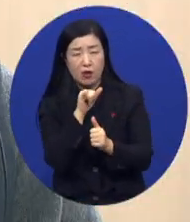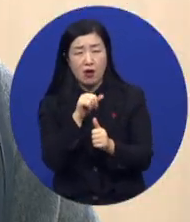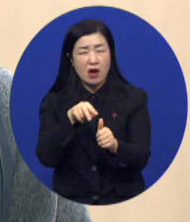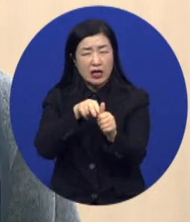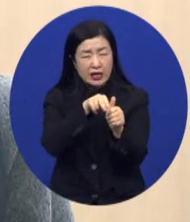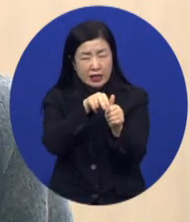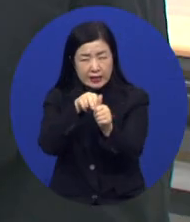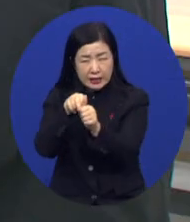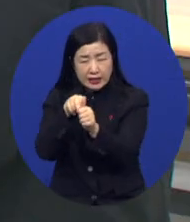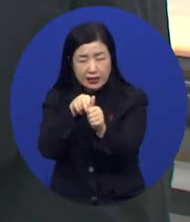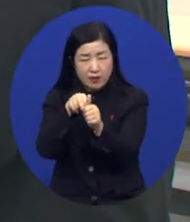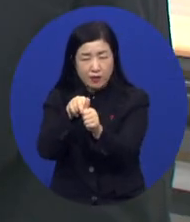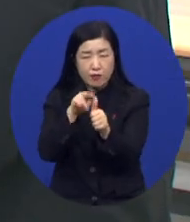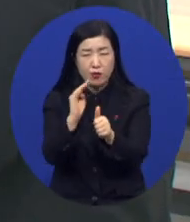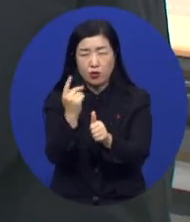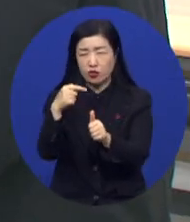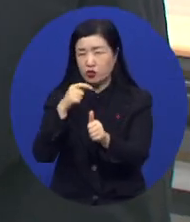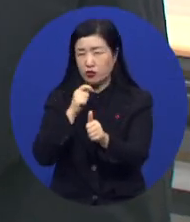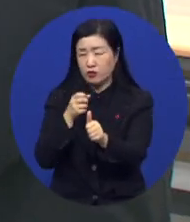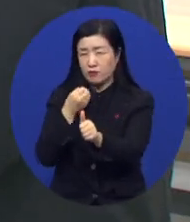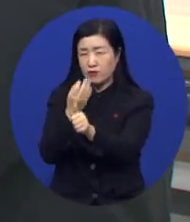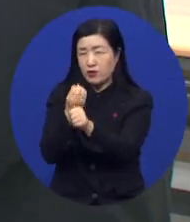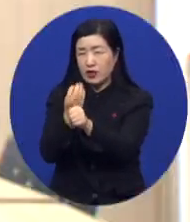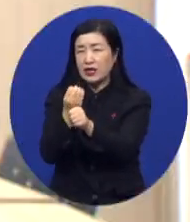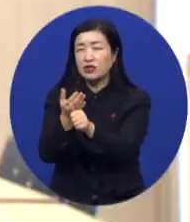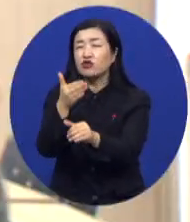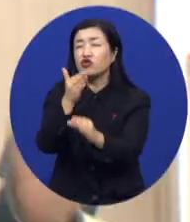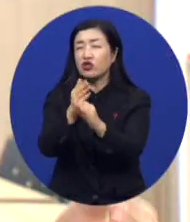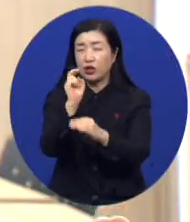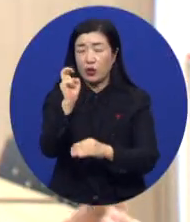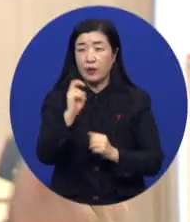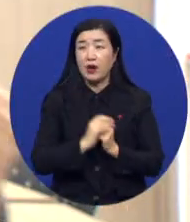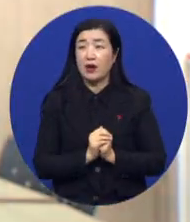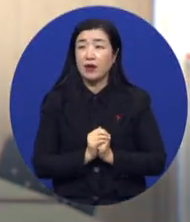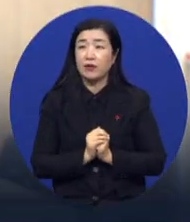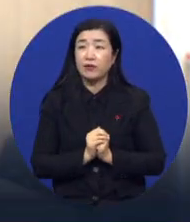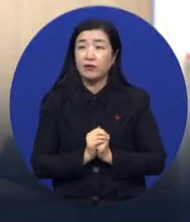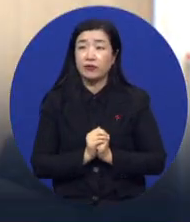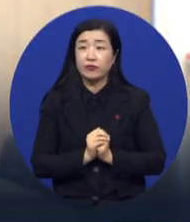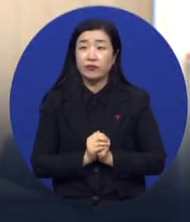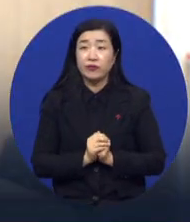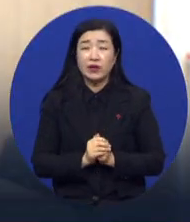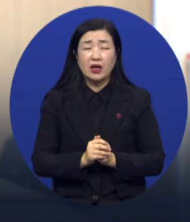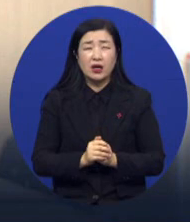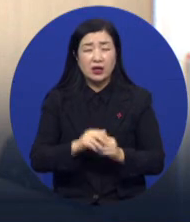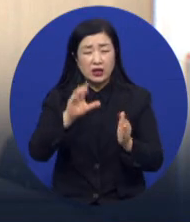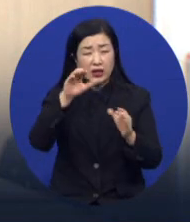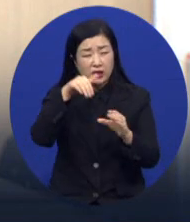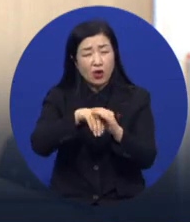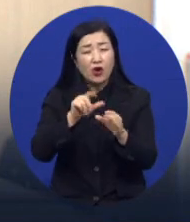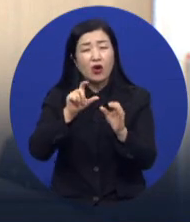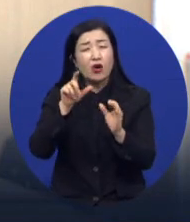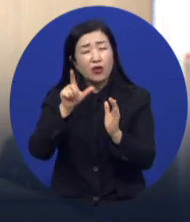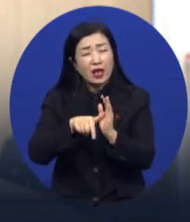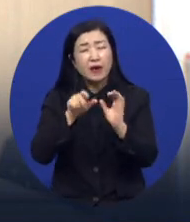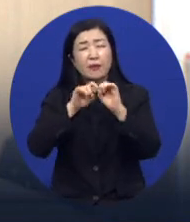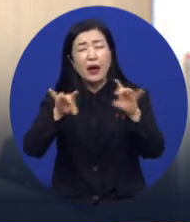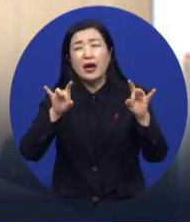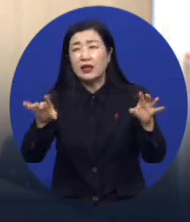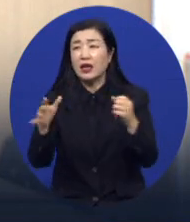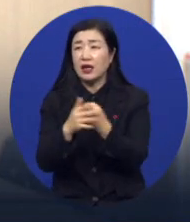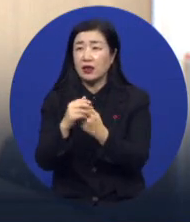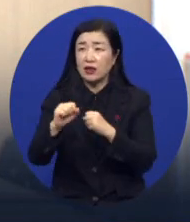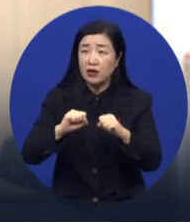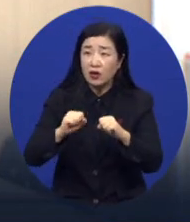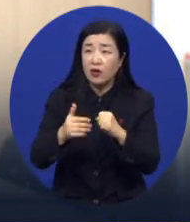사건으로 조작해 보수 언론에 흘리고 있다고 비판했습니다. 제가 매 선거 때마다 해왔던 그런 일상적인 사업을 했던 것이지 특별하게